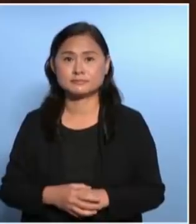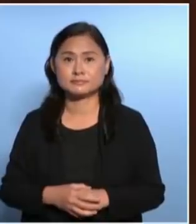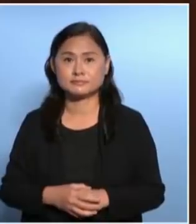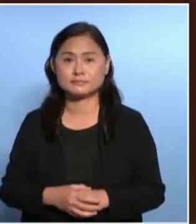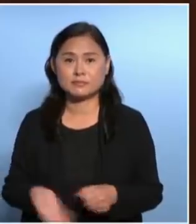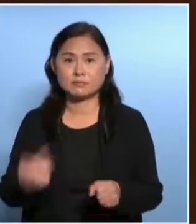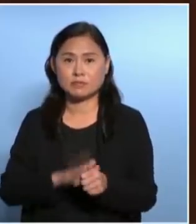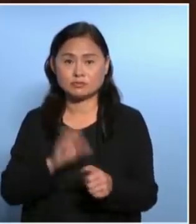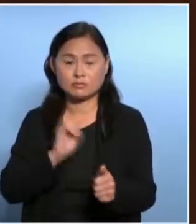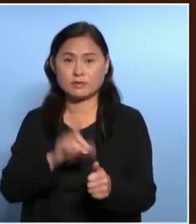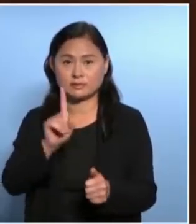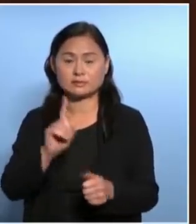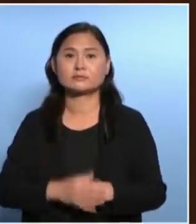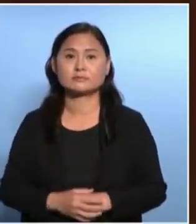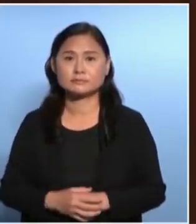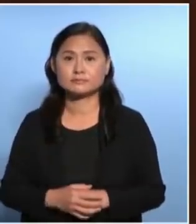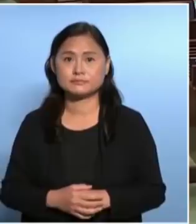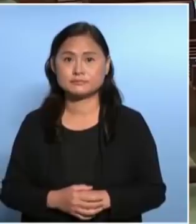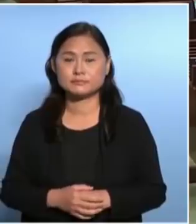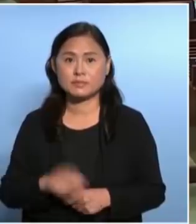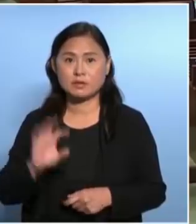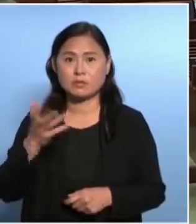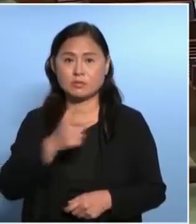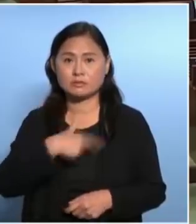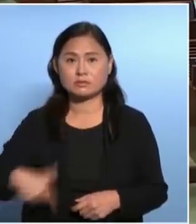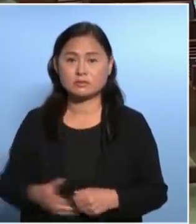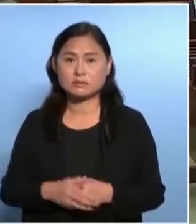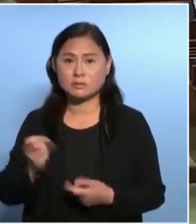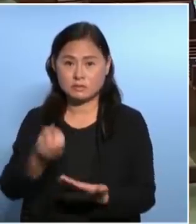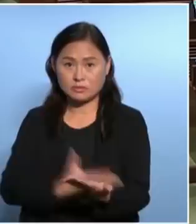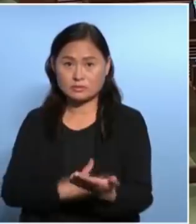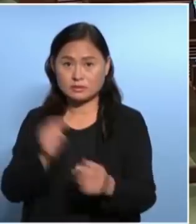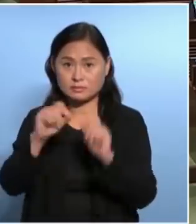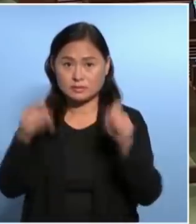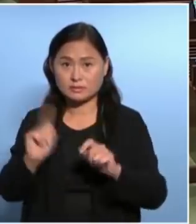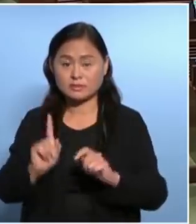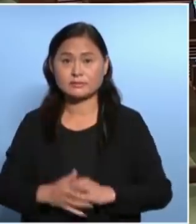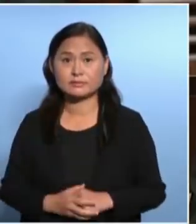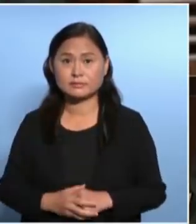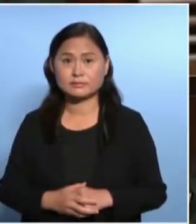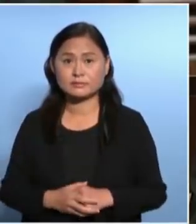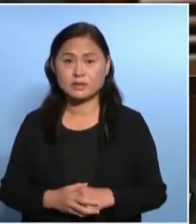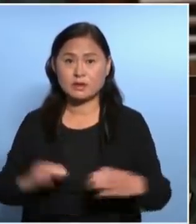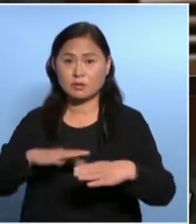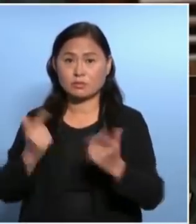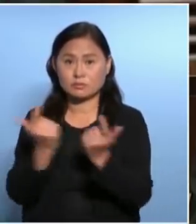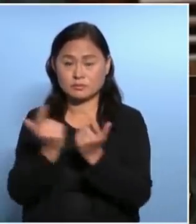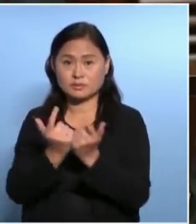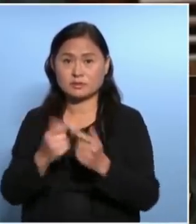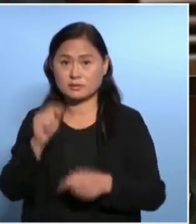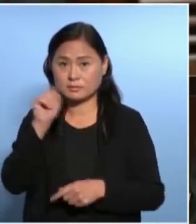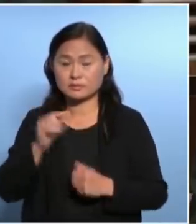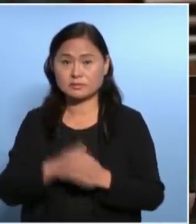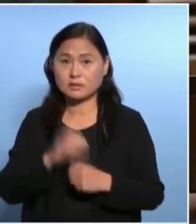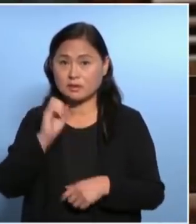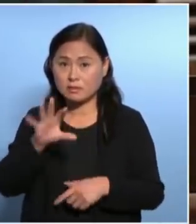普通嘅質詢。黃國健議員，依家咩規程問題？ 到是湖北的問題的，我問清楚他，